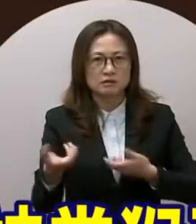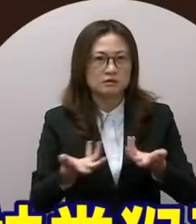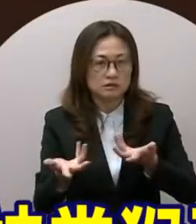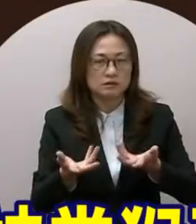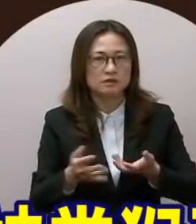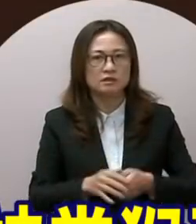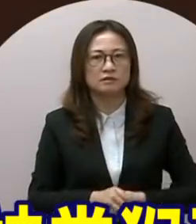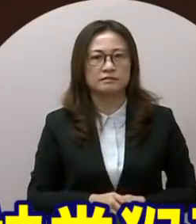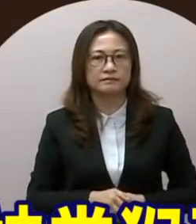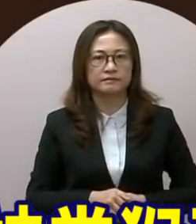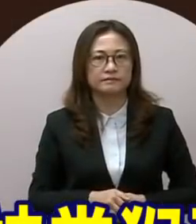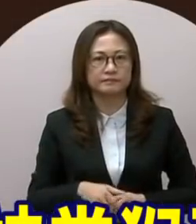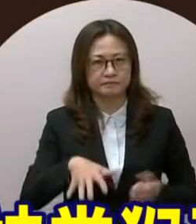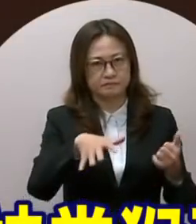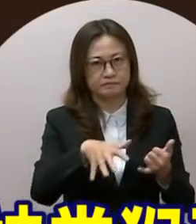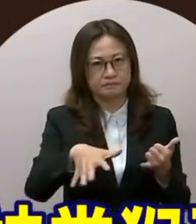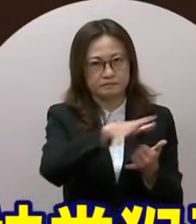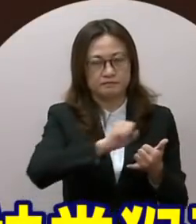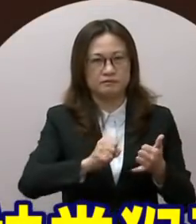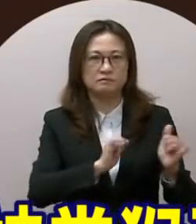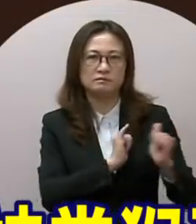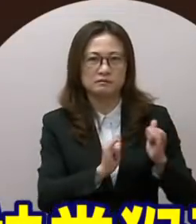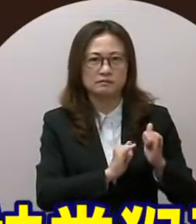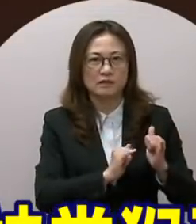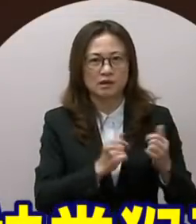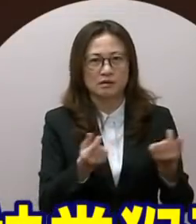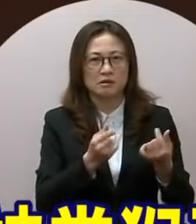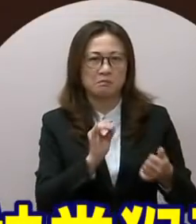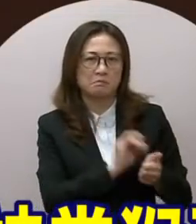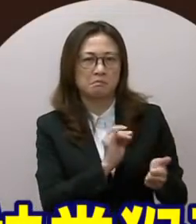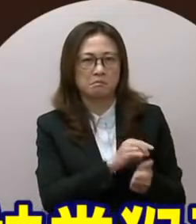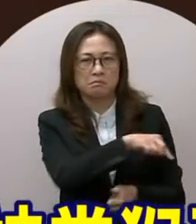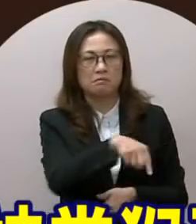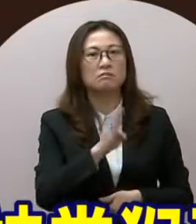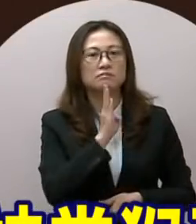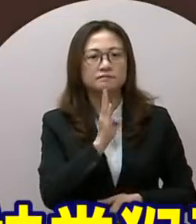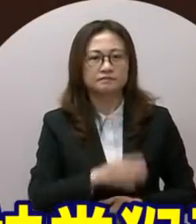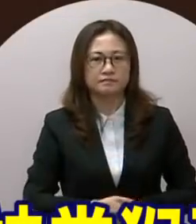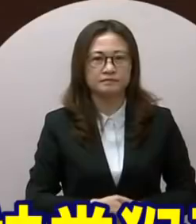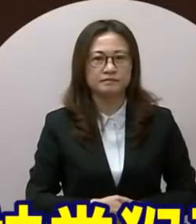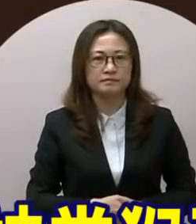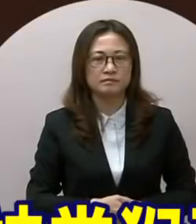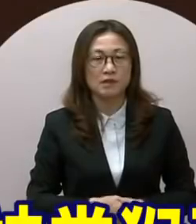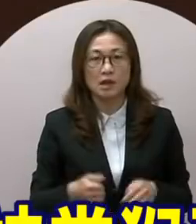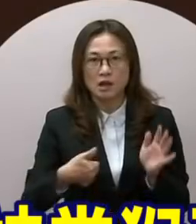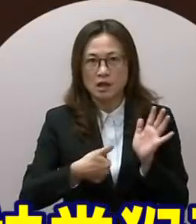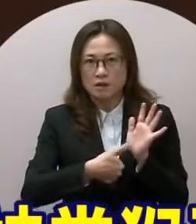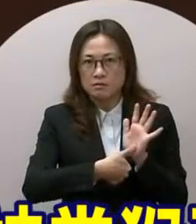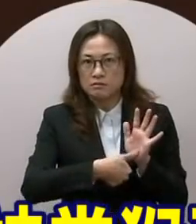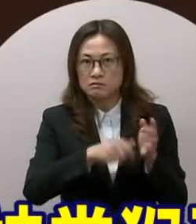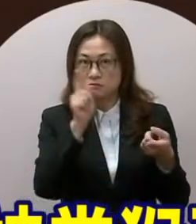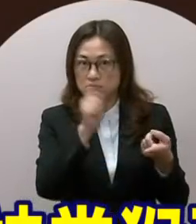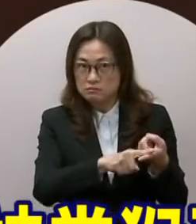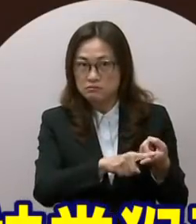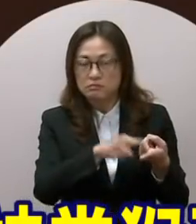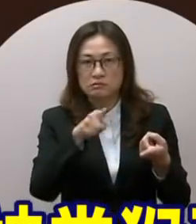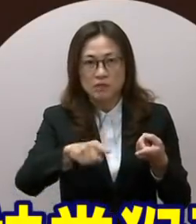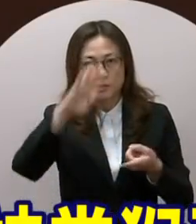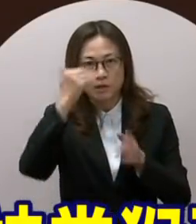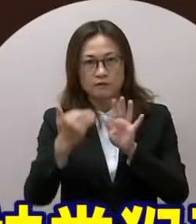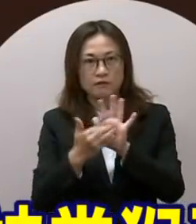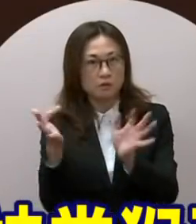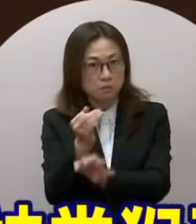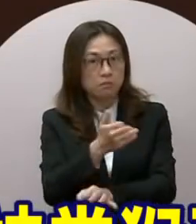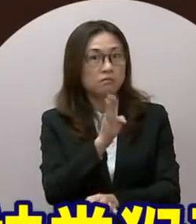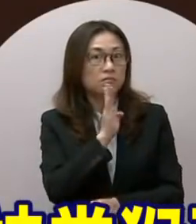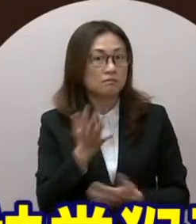人，好像都被当猴子耍了。因为名字取得好，防疫就一定必胜吗？连个人私事